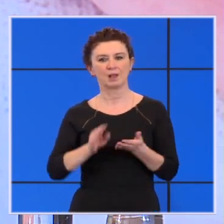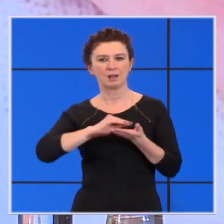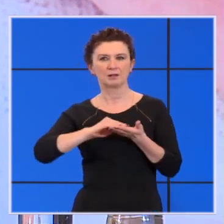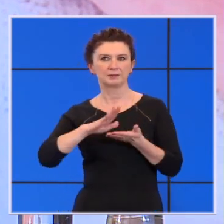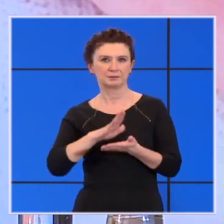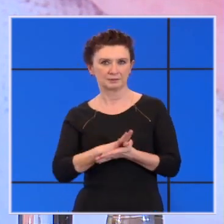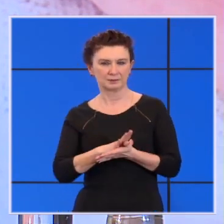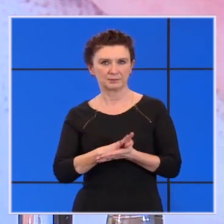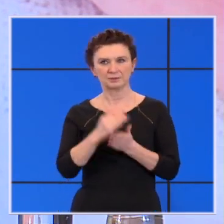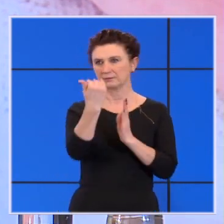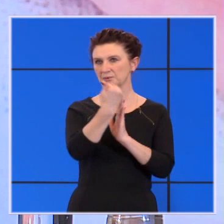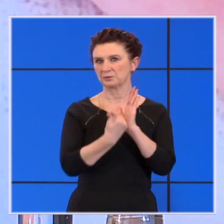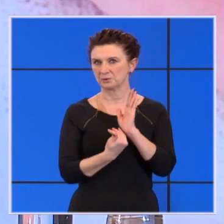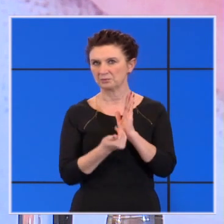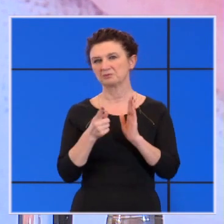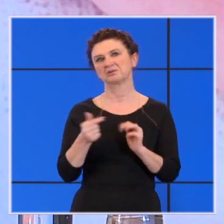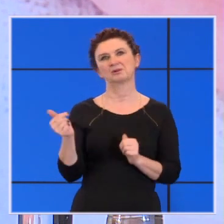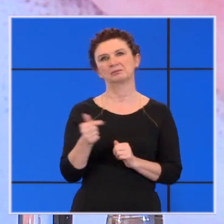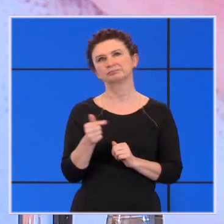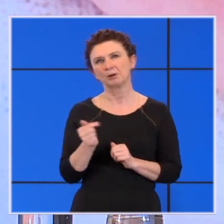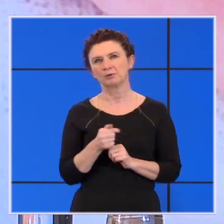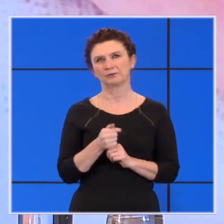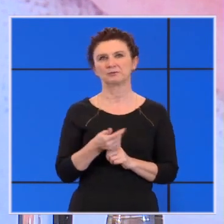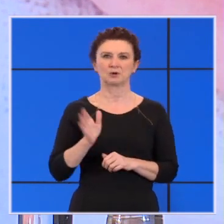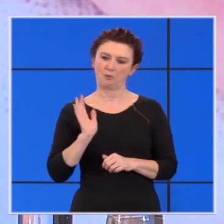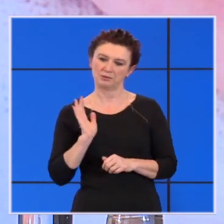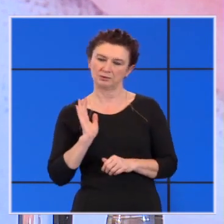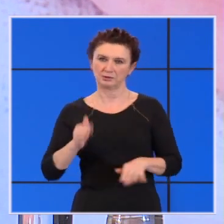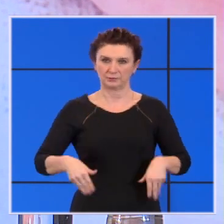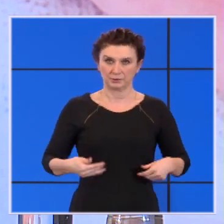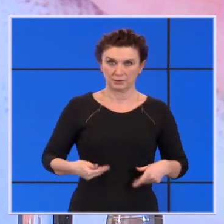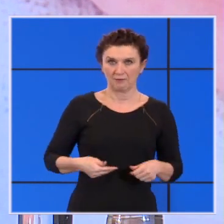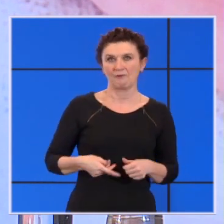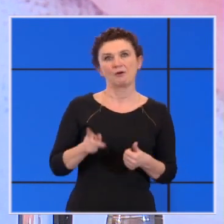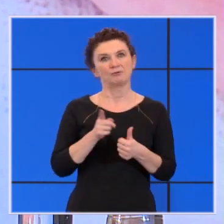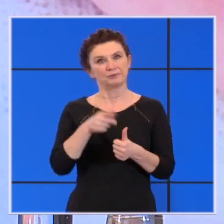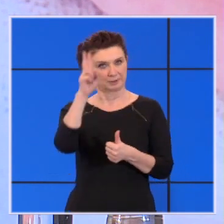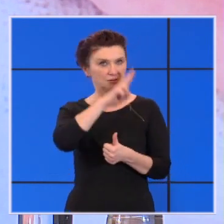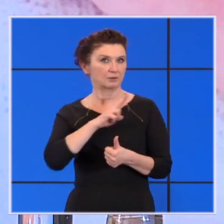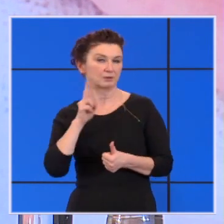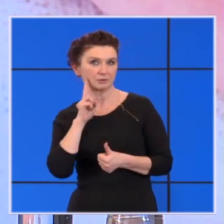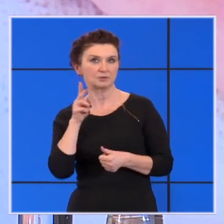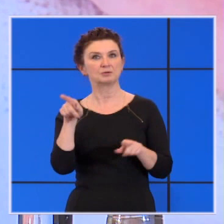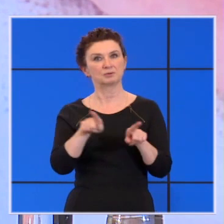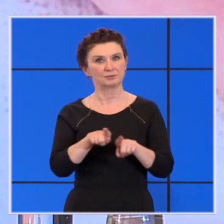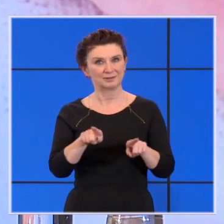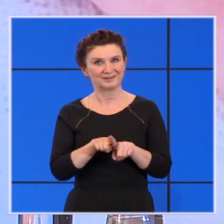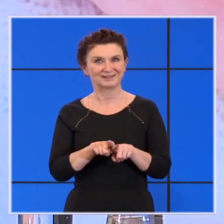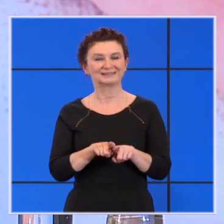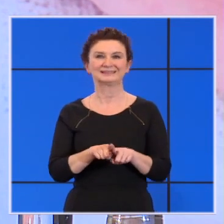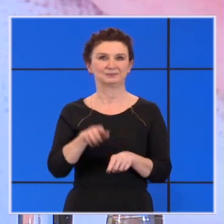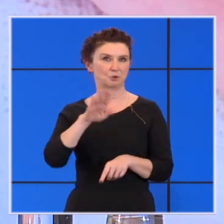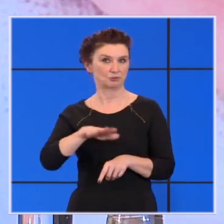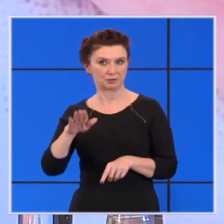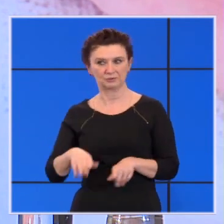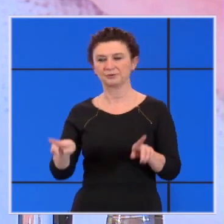Zapisaliśmy przepisy, które gwarantują bezpieczeństwo zdrowotne zarówno rodziców, jak i poczętych dzieci, ale także i